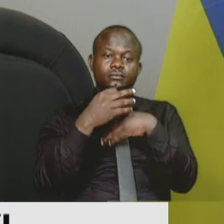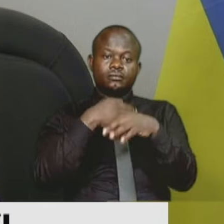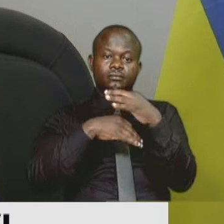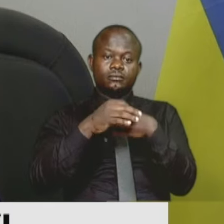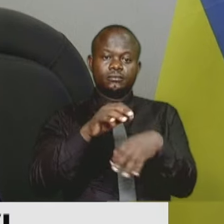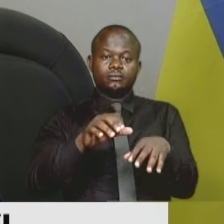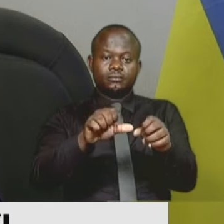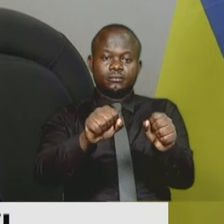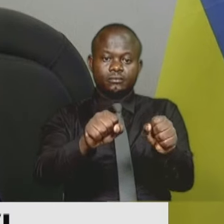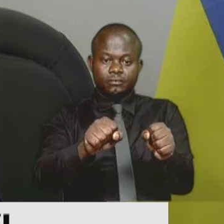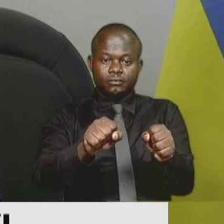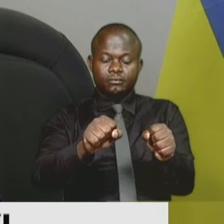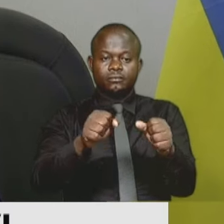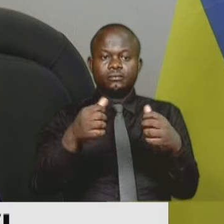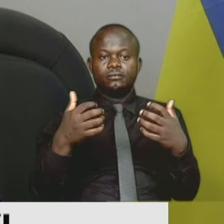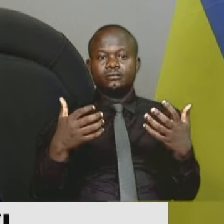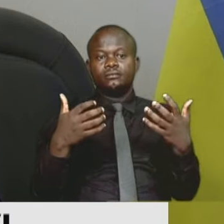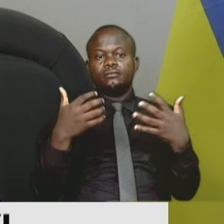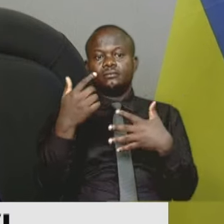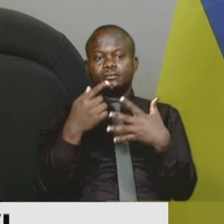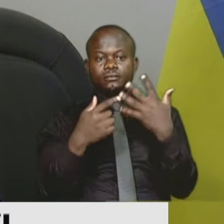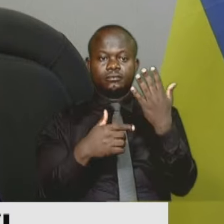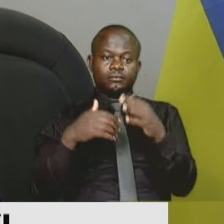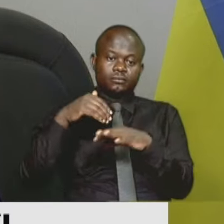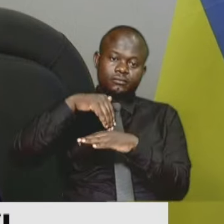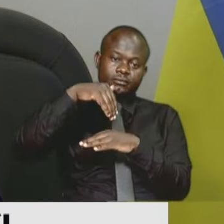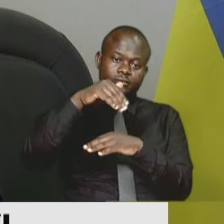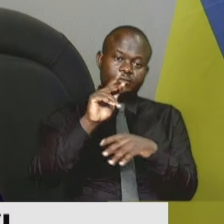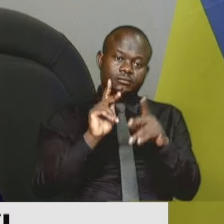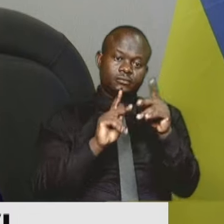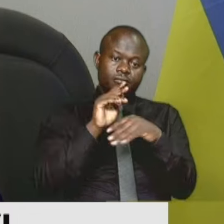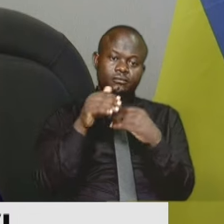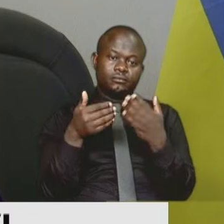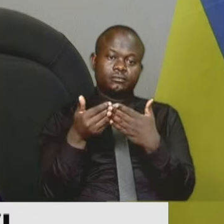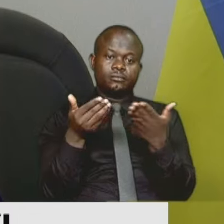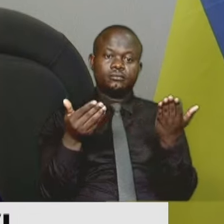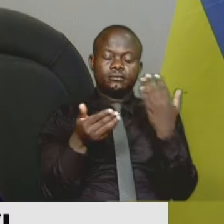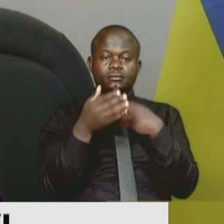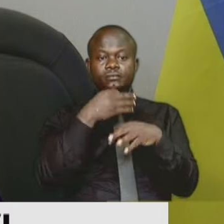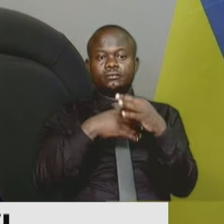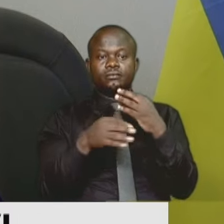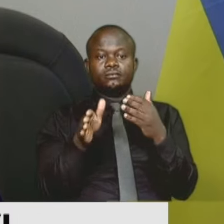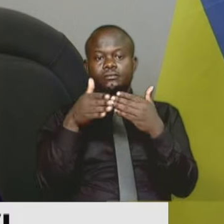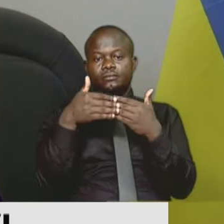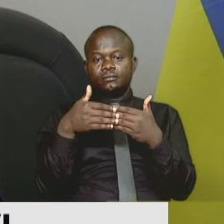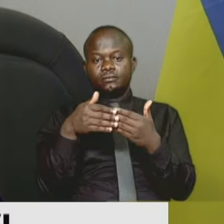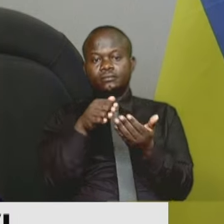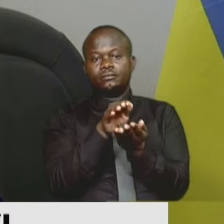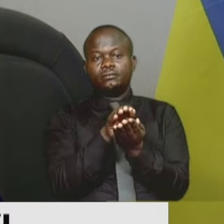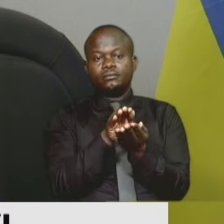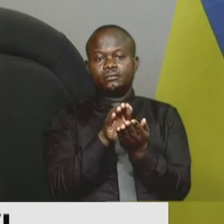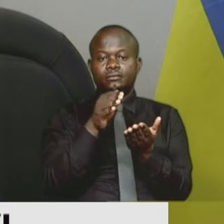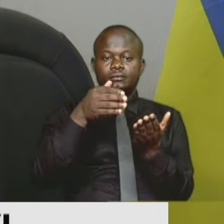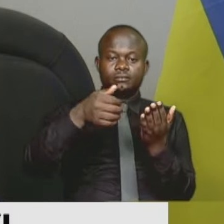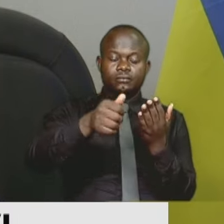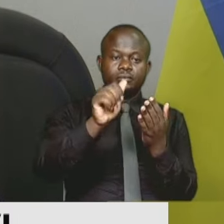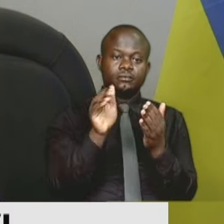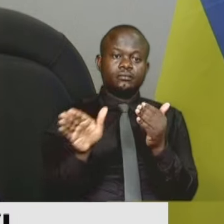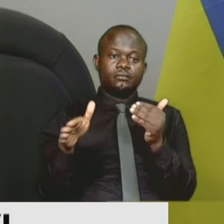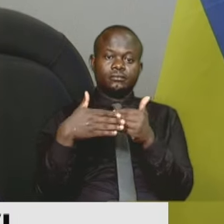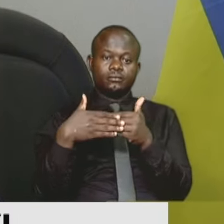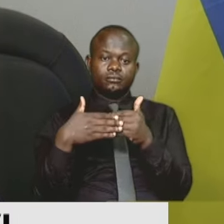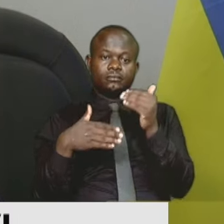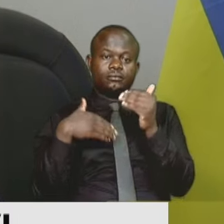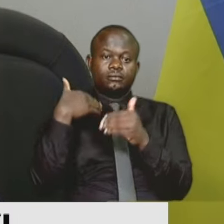rwafatiye ibyo bagemuraga y'abaturage, inganda zirafungwa n'amakonti y'uwo muntu arafungwa.